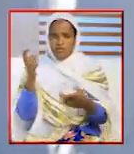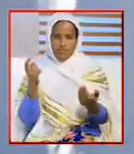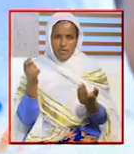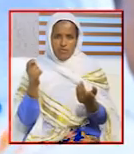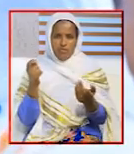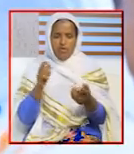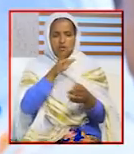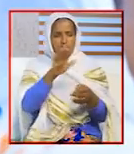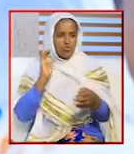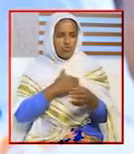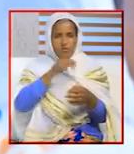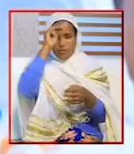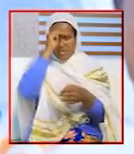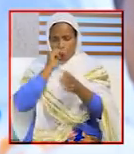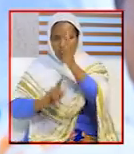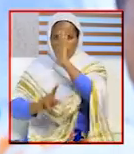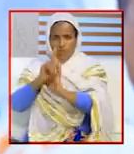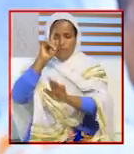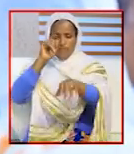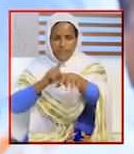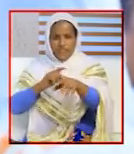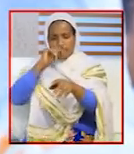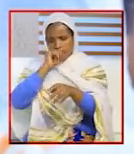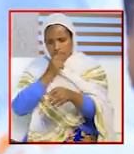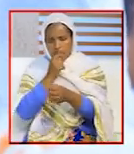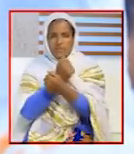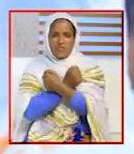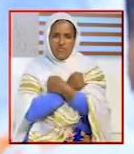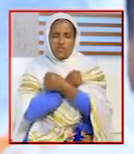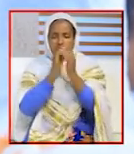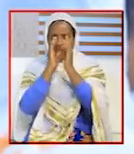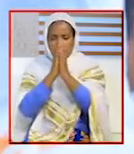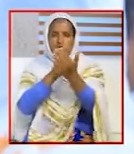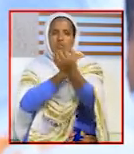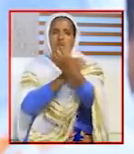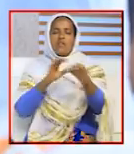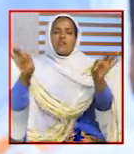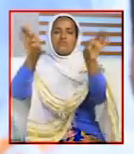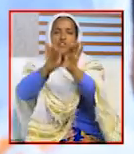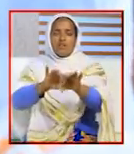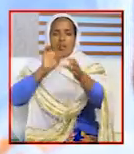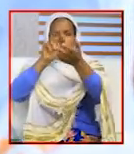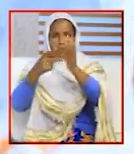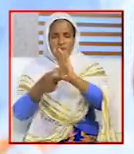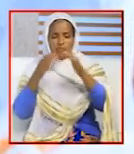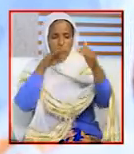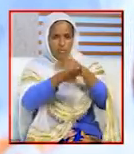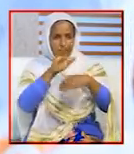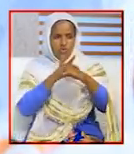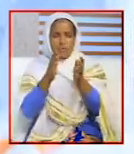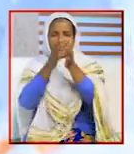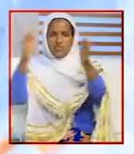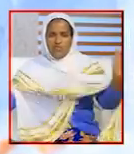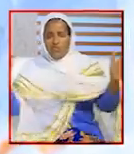ይገባል ልጆችን በጠበብ ለማሳደግ የጊዜ የትዕግስት የፍቅርና የጸሎት ኃይል ያስፈልጋል በማለት በመግቢያቸው